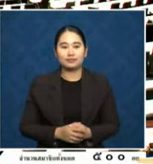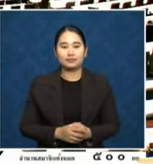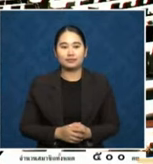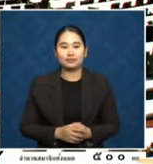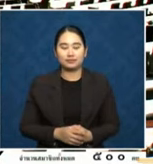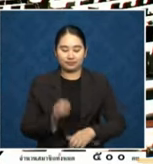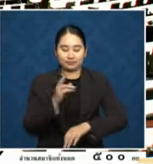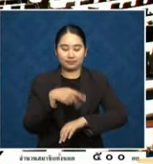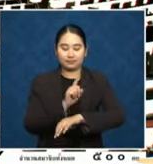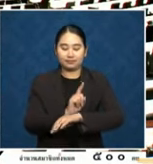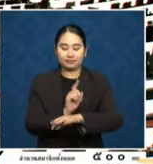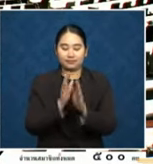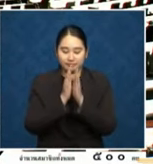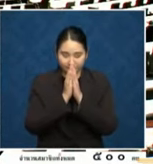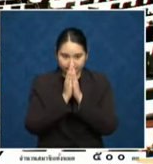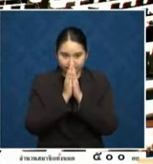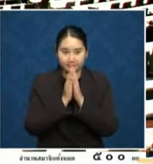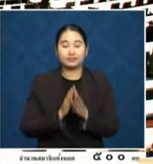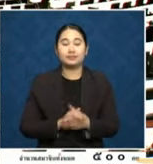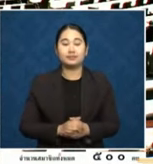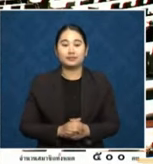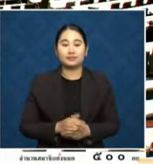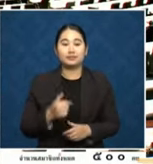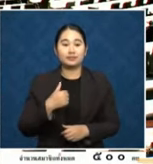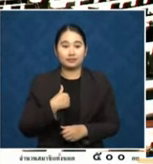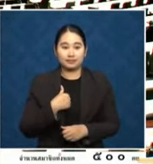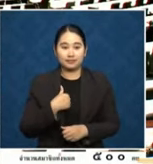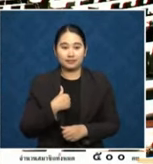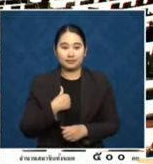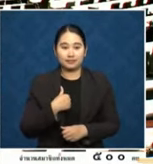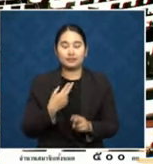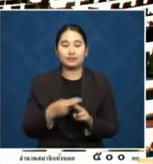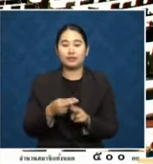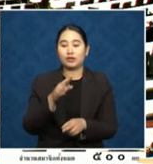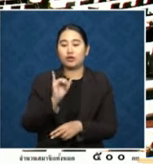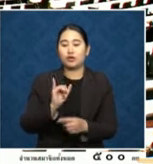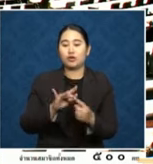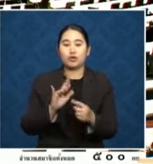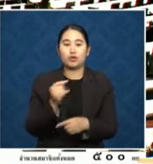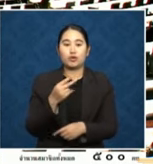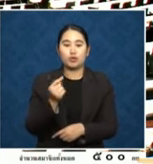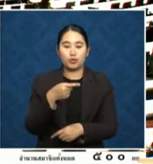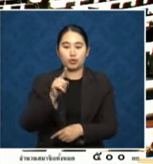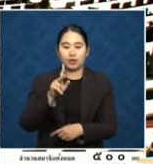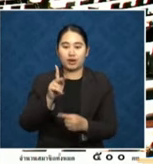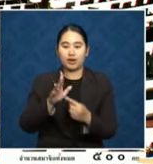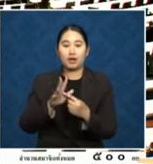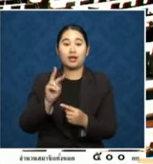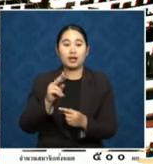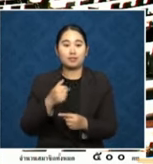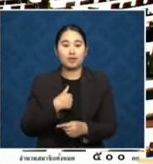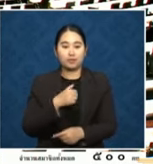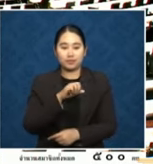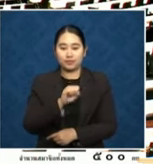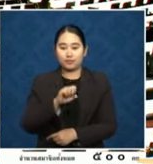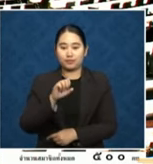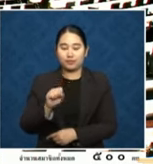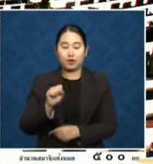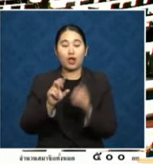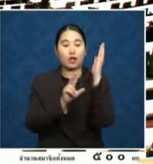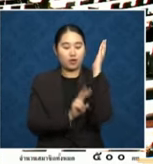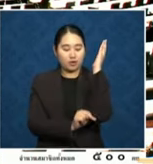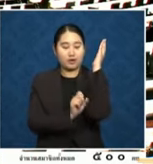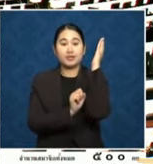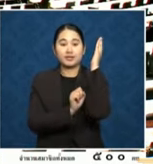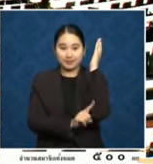กราบเรียนท่านประธานสภาที่เคารพผมว่าที่ร้อยโทยุทธการรัตนมาศสมาชิกสภาผู้แทนราษฎรจังหวัดนครศรีธรรม